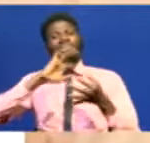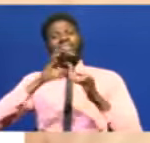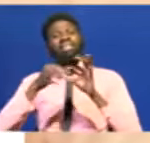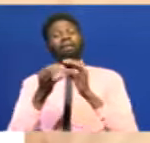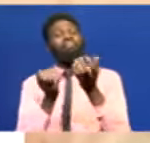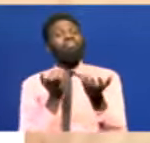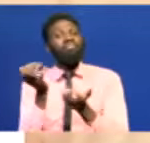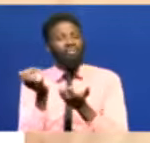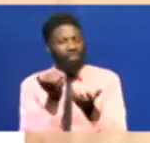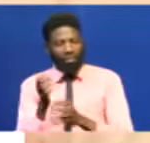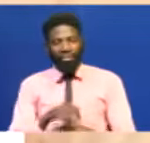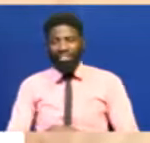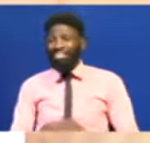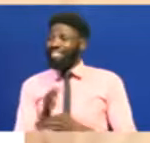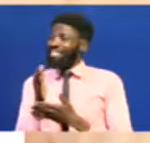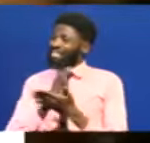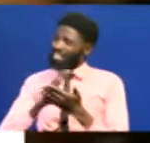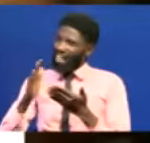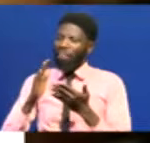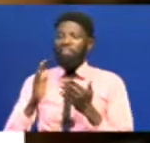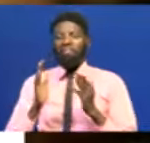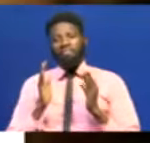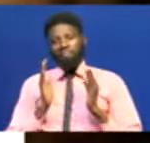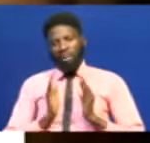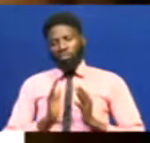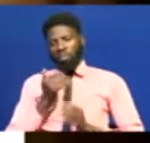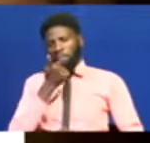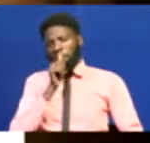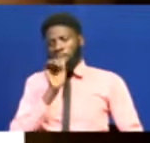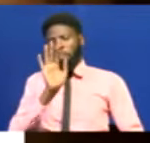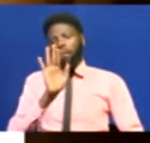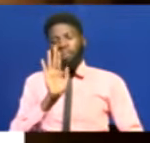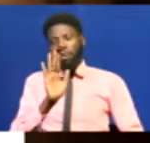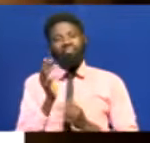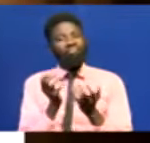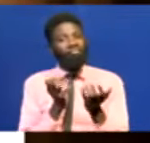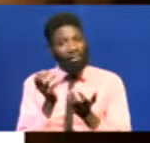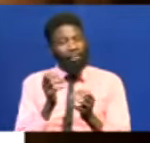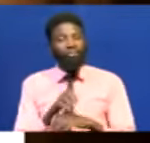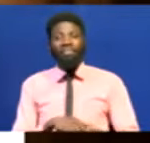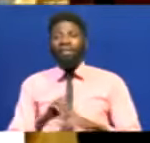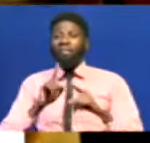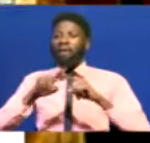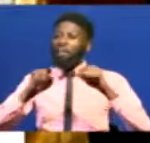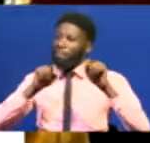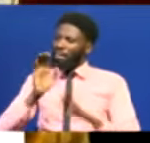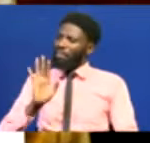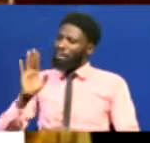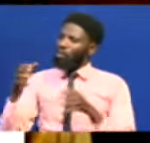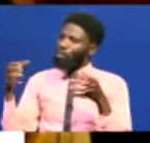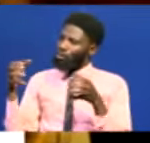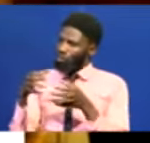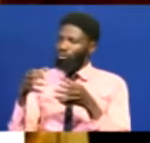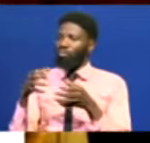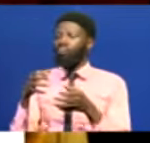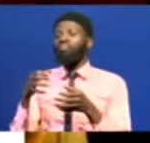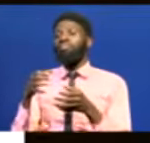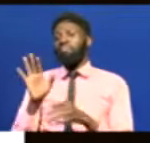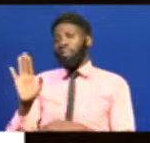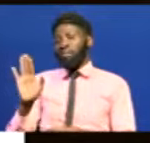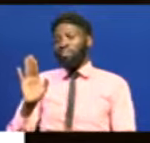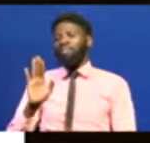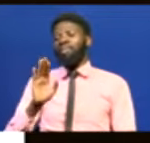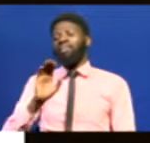ni mikahawa ya kibinafsi ya ukubwa mdogo. Lakini meneja mkuu wa kundi la Shuyi,